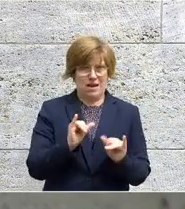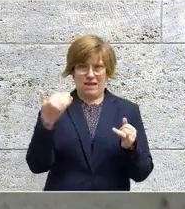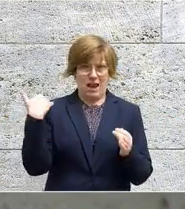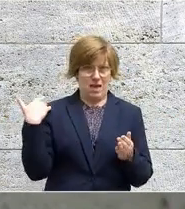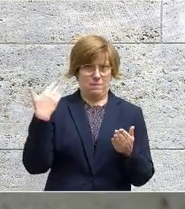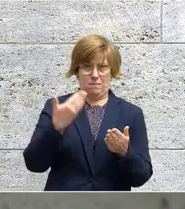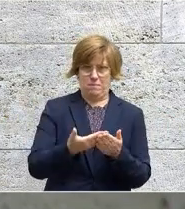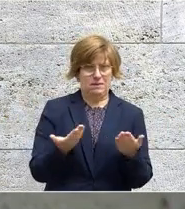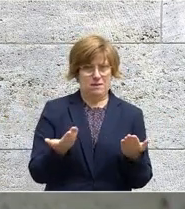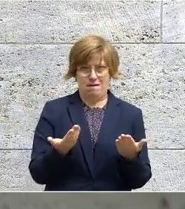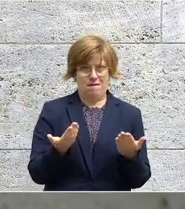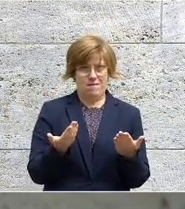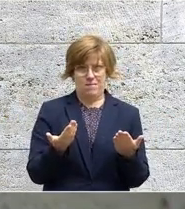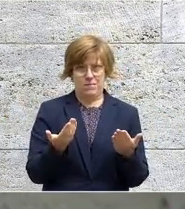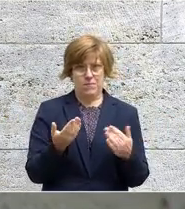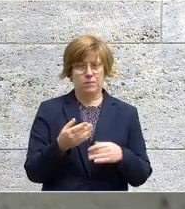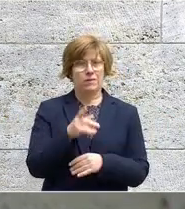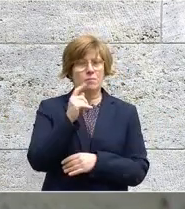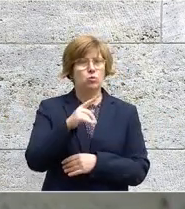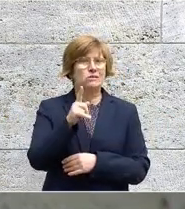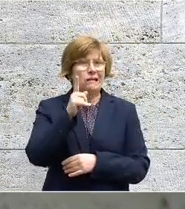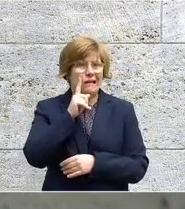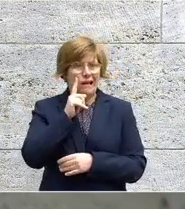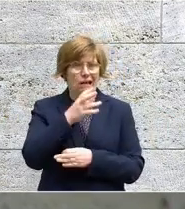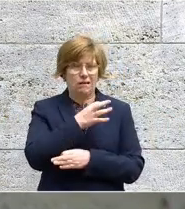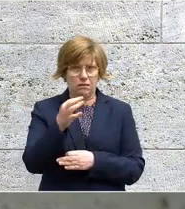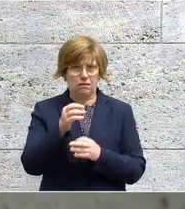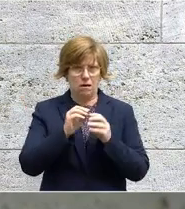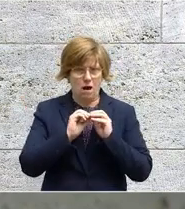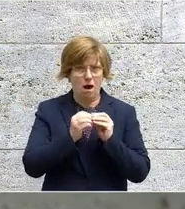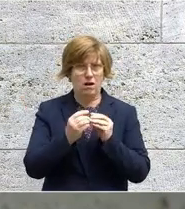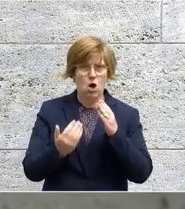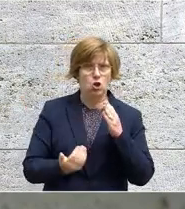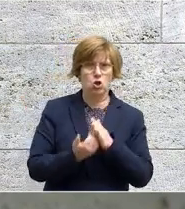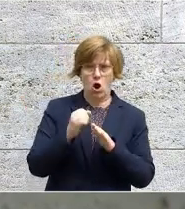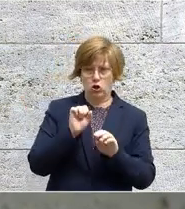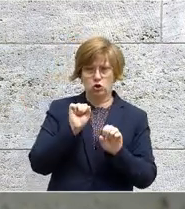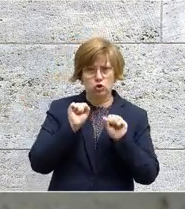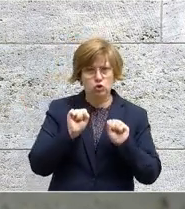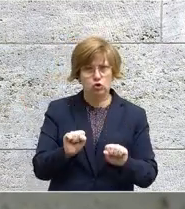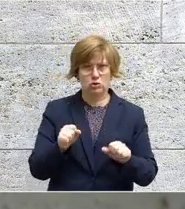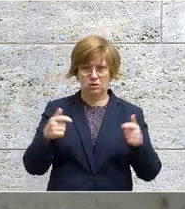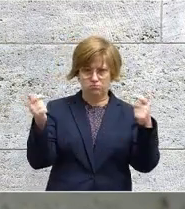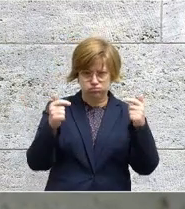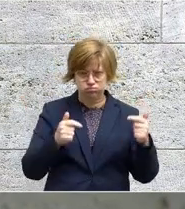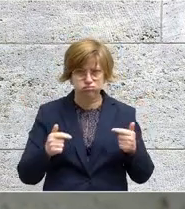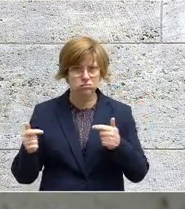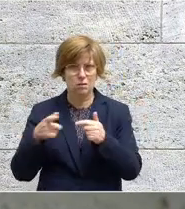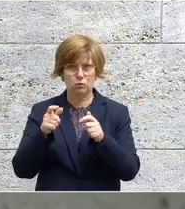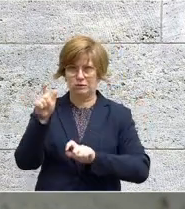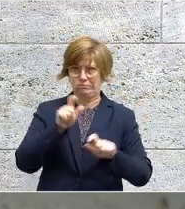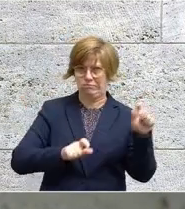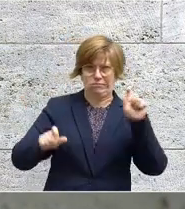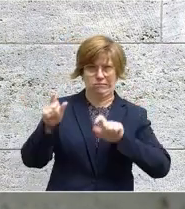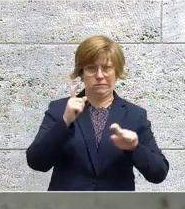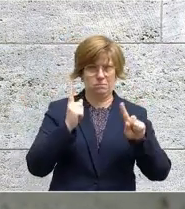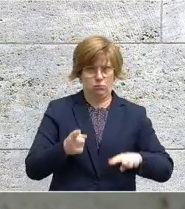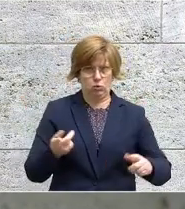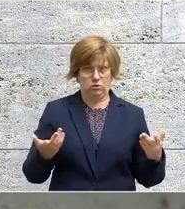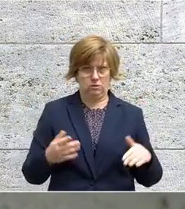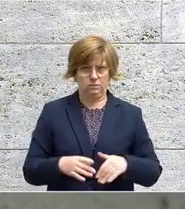haben. Die müssen jeden Tag aufs Neue geschützt, gepflegt und ja, verteidigt werden.